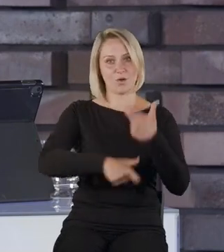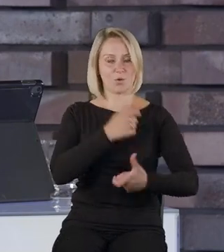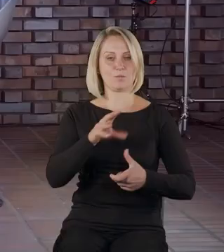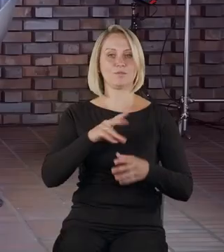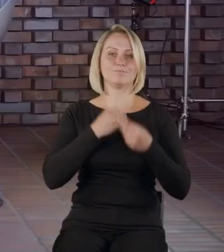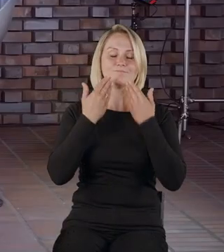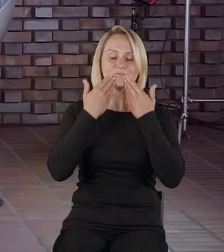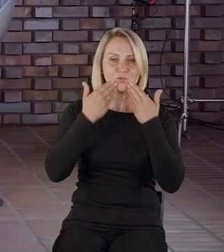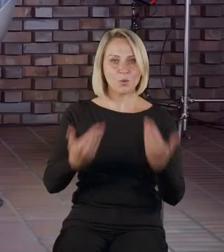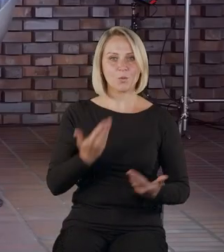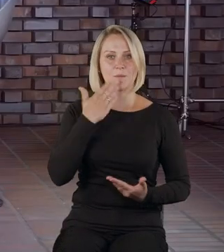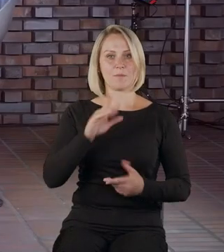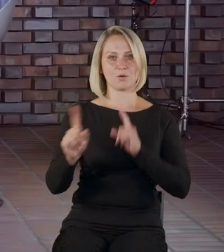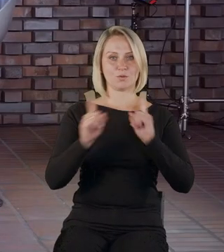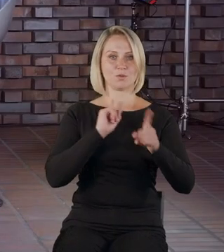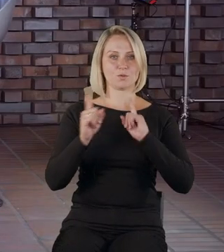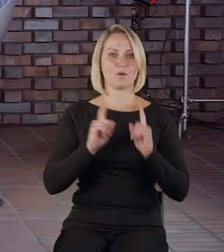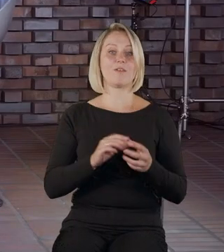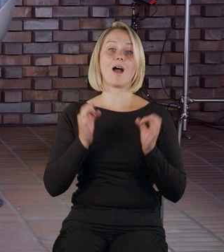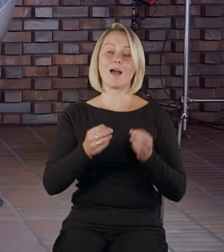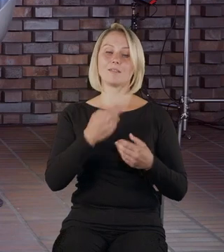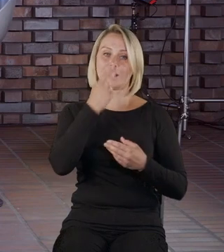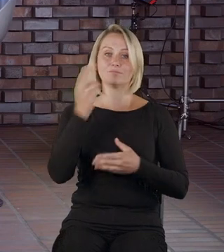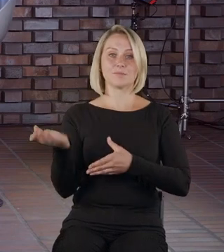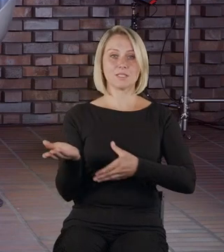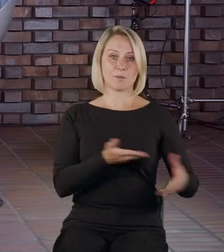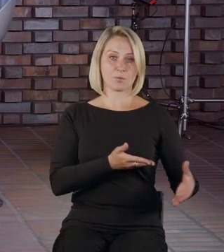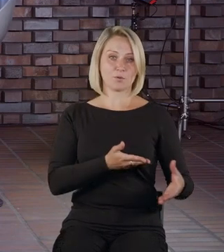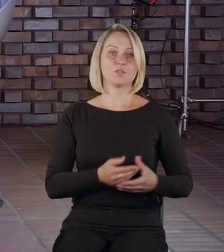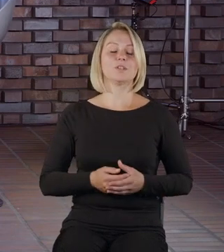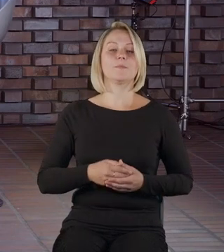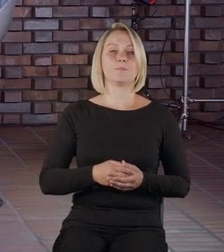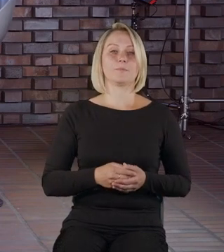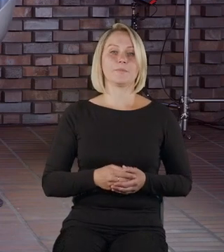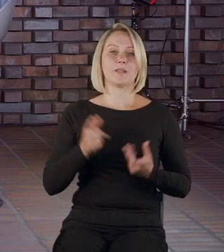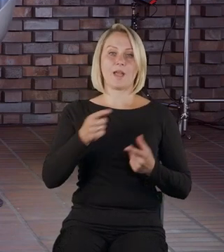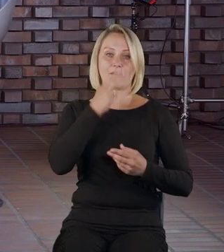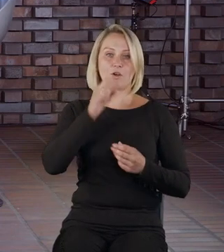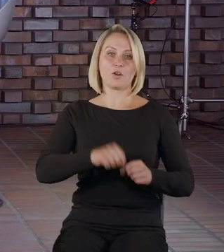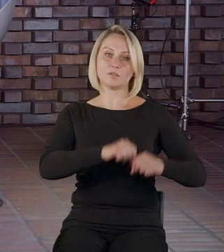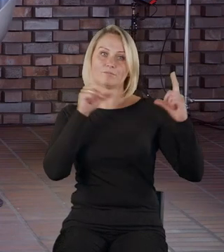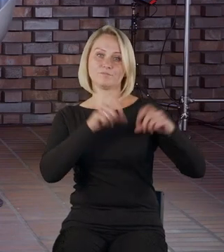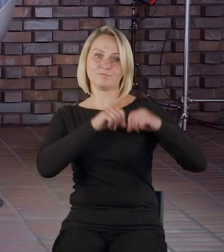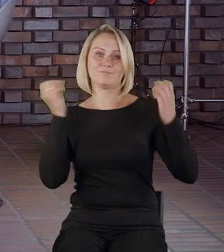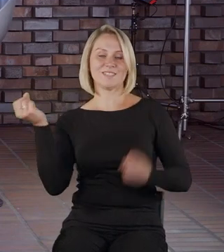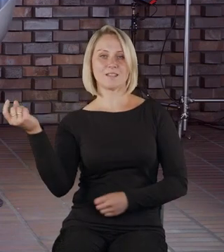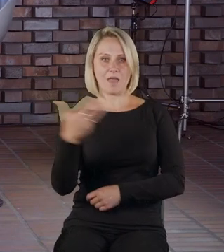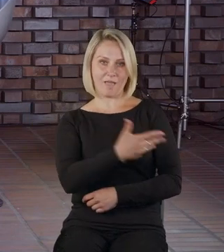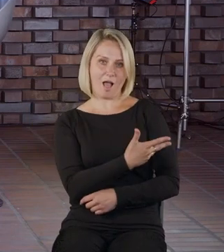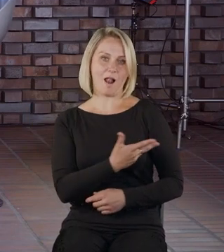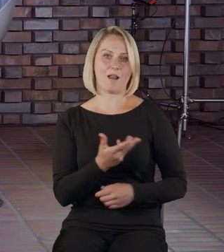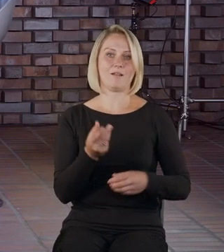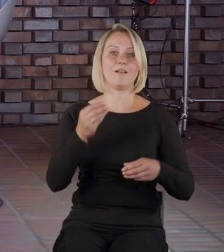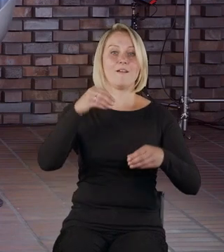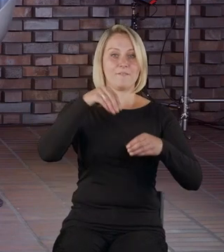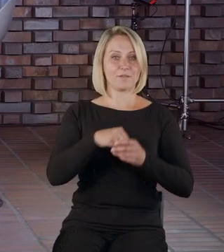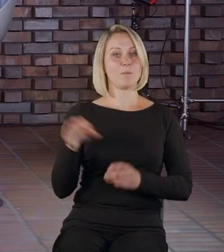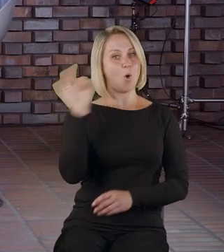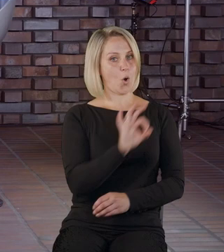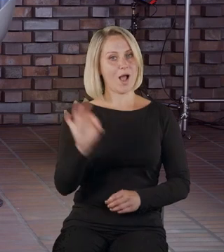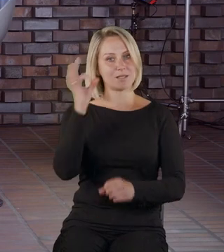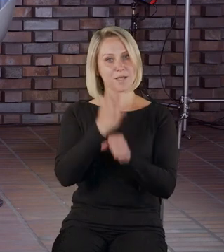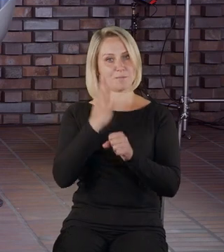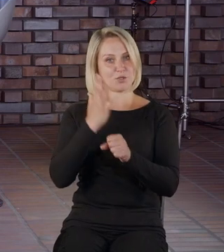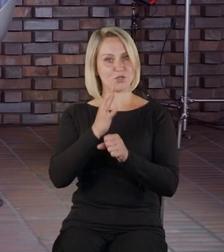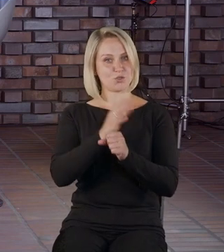bardzo dziękuję pani Marto za rozmowę. A teraz zapraszam was do zobaczenia zwiastunu serialu, który powstał specjalnie z okazji